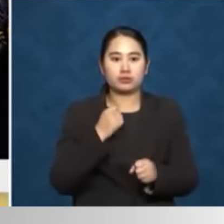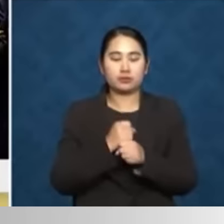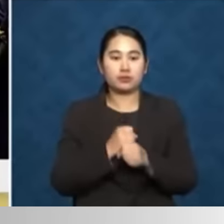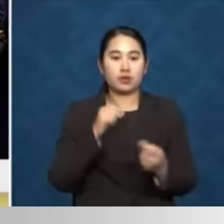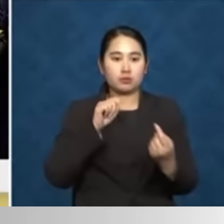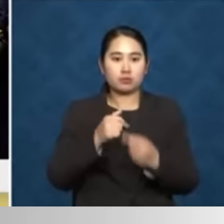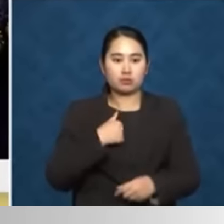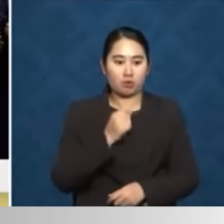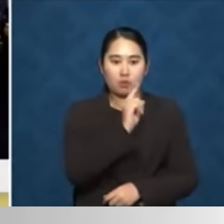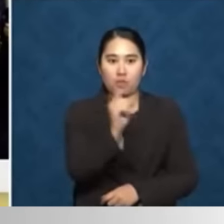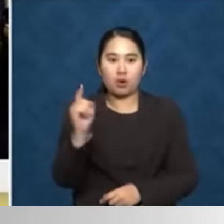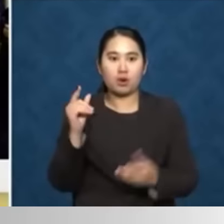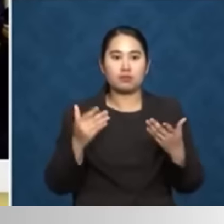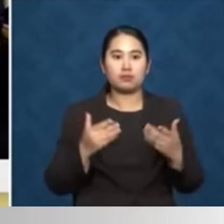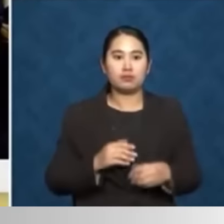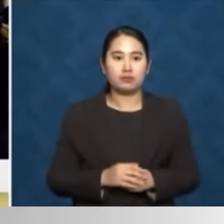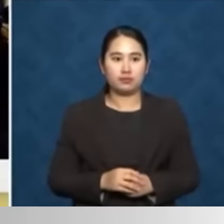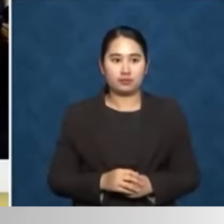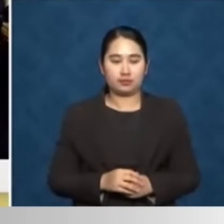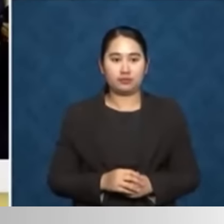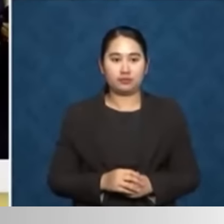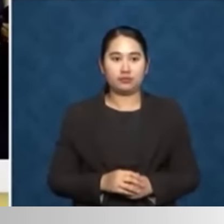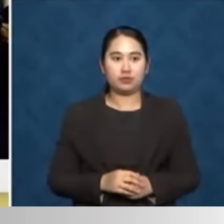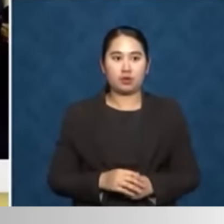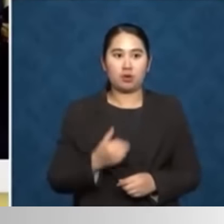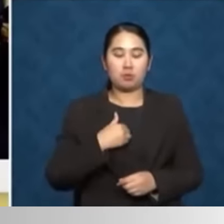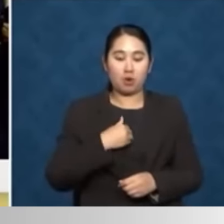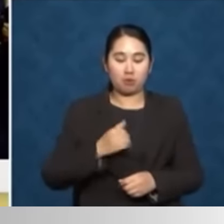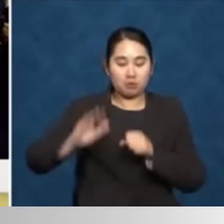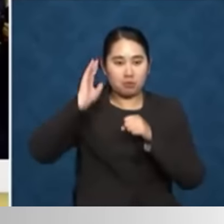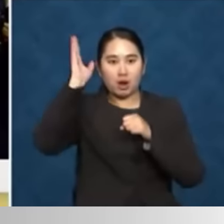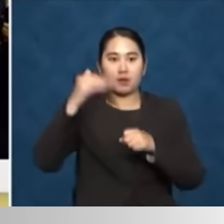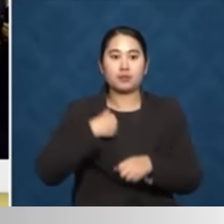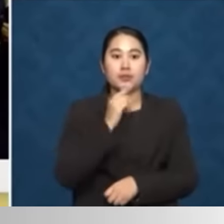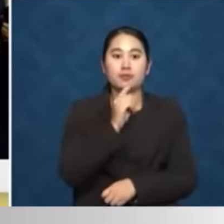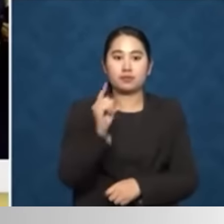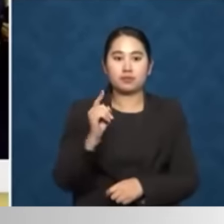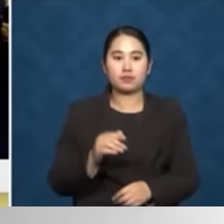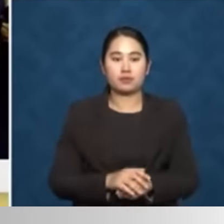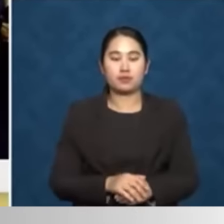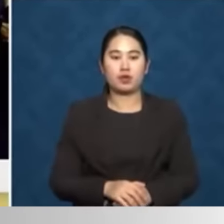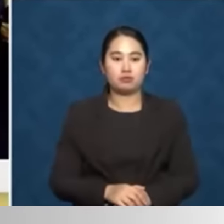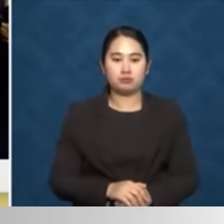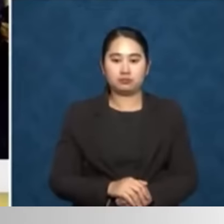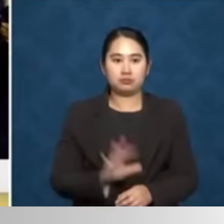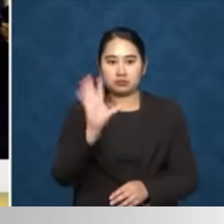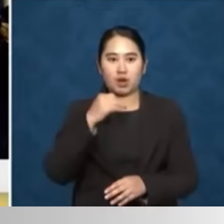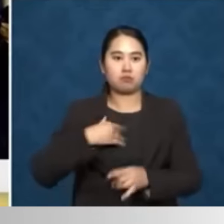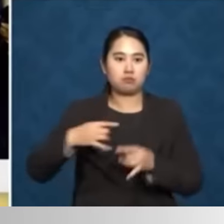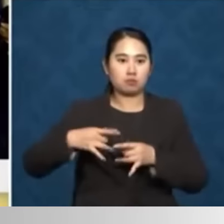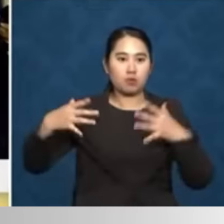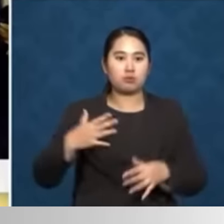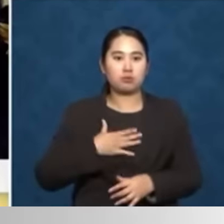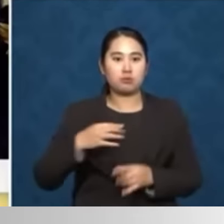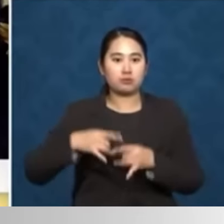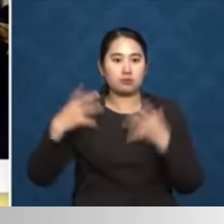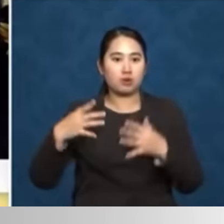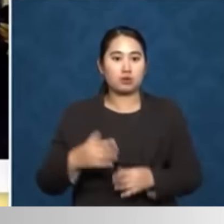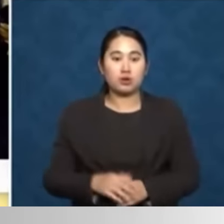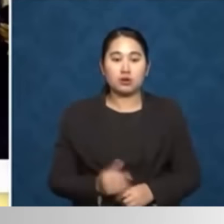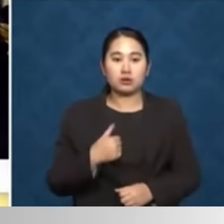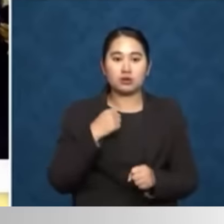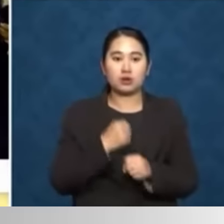ม่ใช่ลักษณะการอภิปรายเชิงสร้างสรรค์ปากพูดบอกว่าต้องการความสงบให้มองตั้งอยู่ตรงกลางแต่พฤติกรรมไม่ใช่ตนฟังอยู่ตล